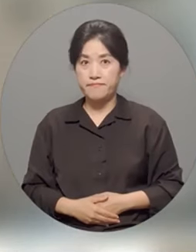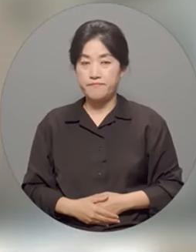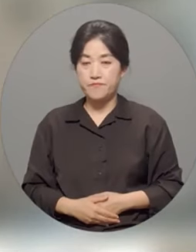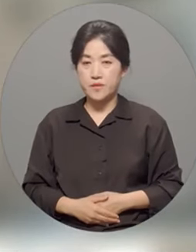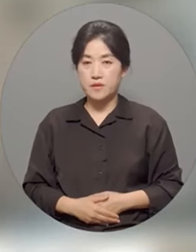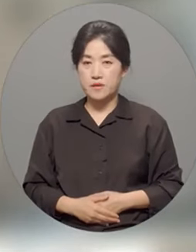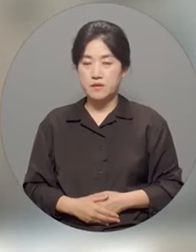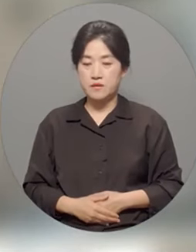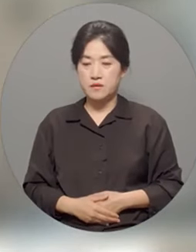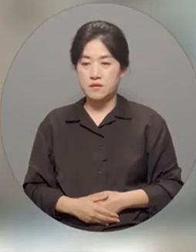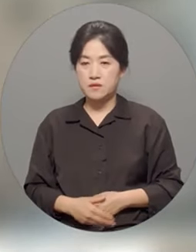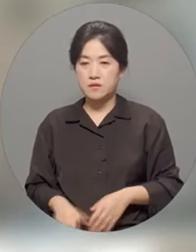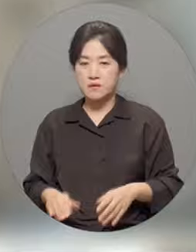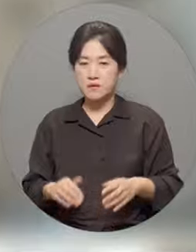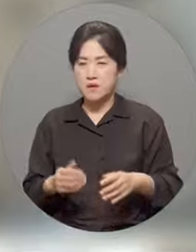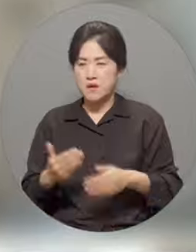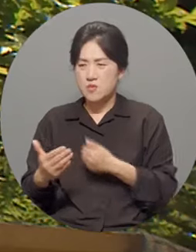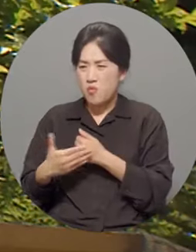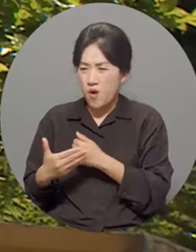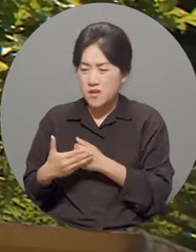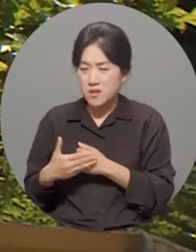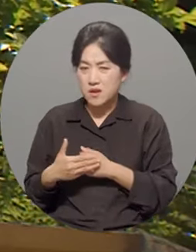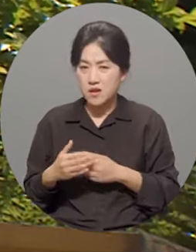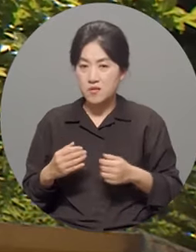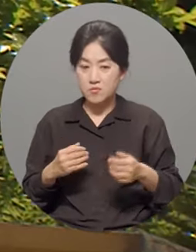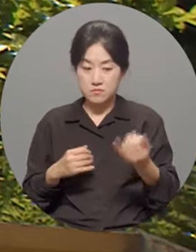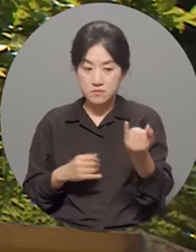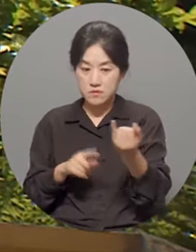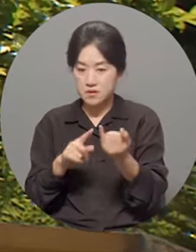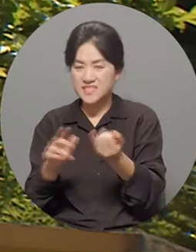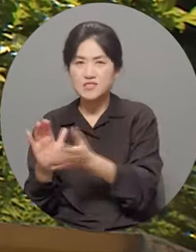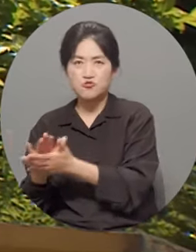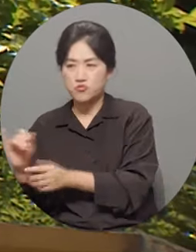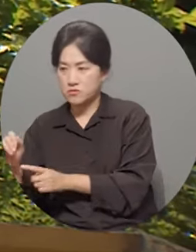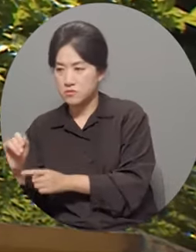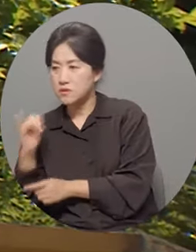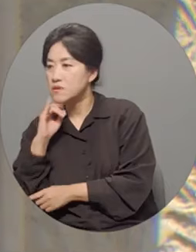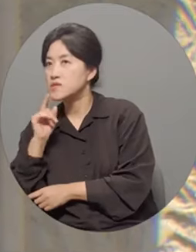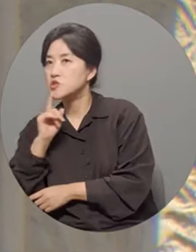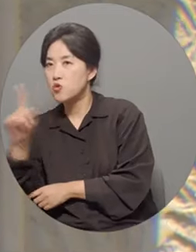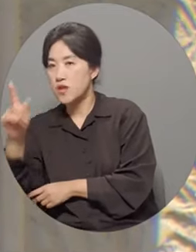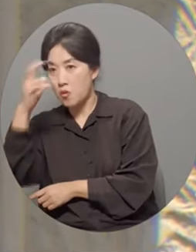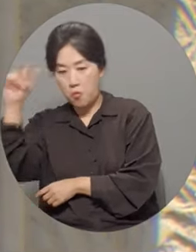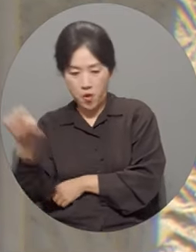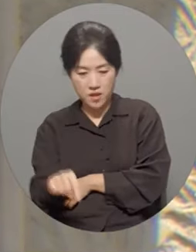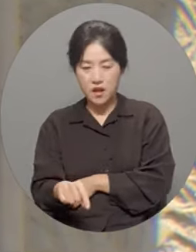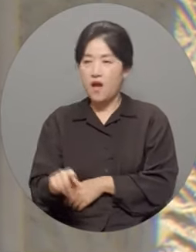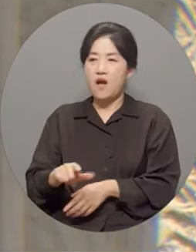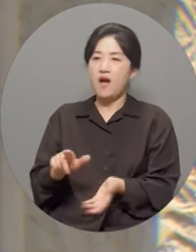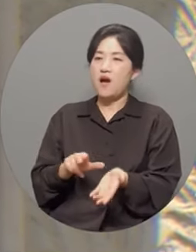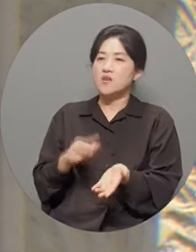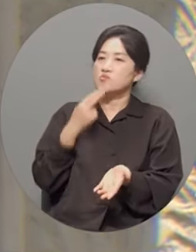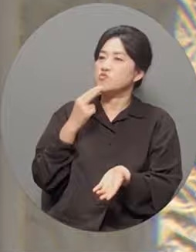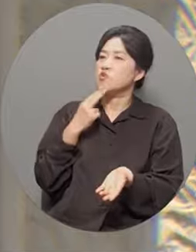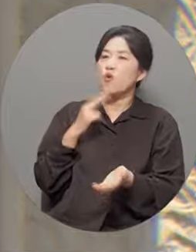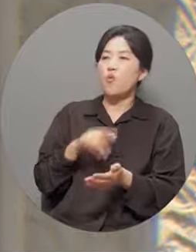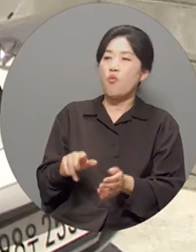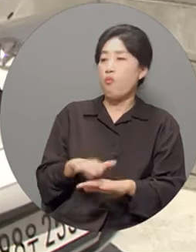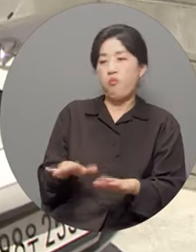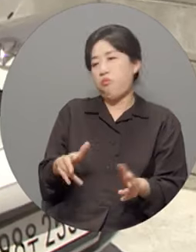도움을 요청받은 여성의 친구가 신고해 경찰이 출동했지만 남성은 아무 일 없다며 경찰을 돌려보내려고